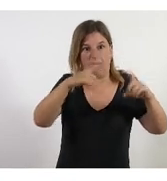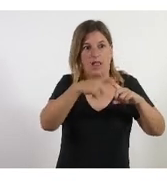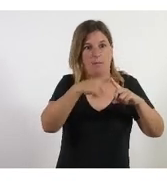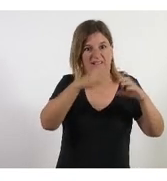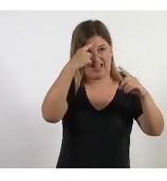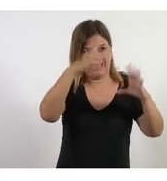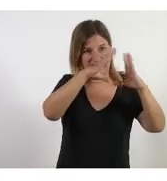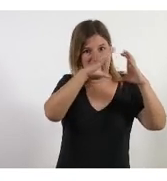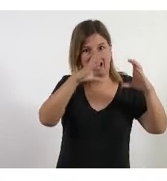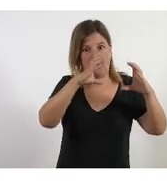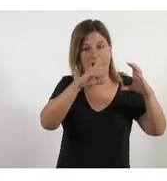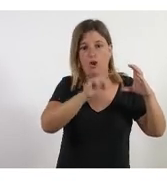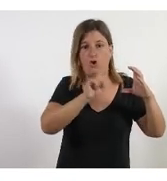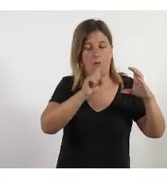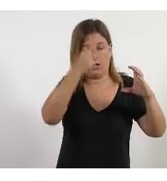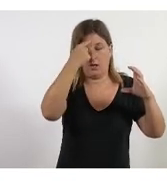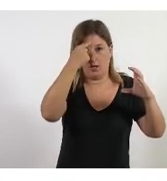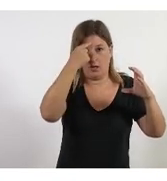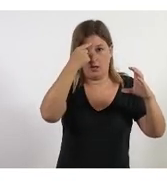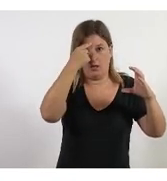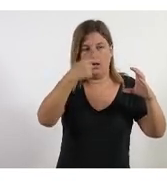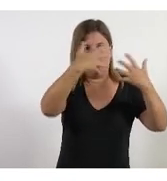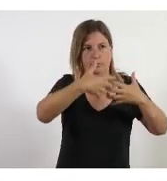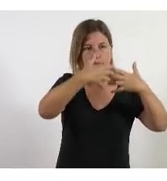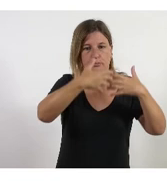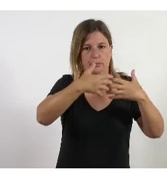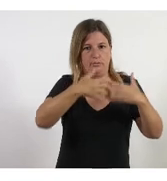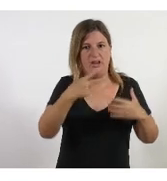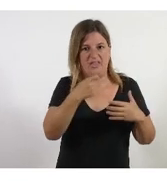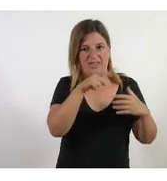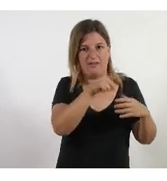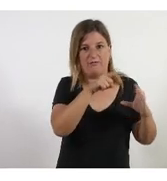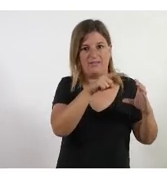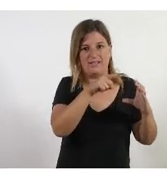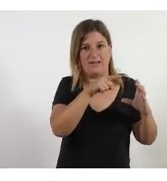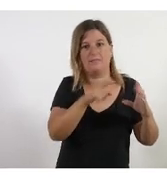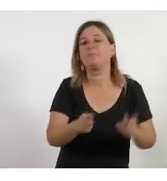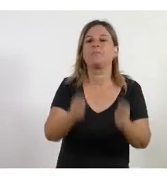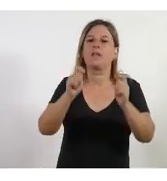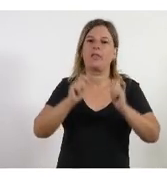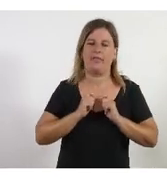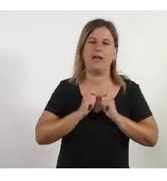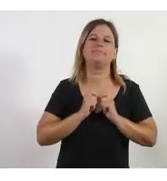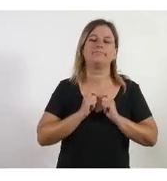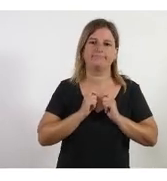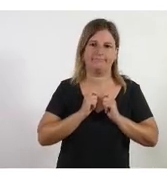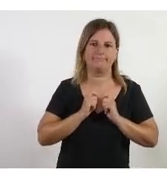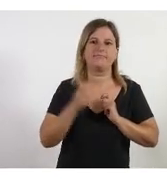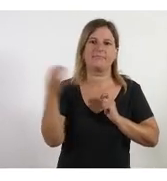processant contínuament quelcom que és difícil de processar per nosaltres. Això és el que ens genera